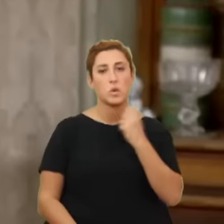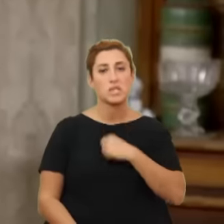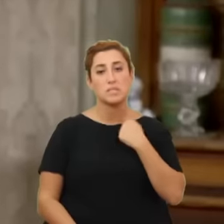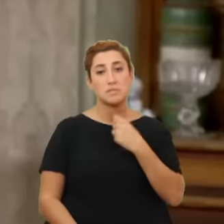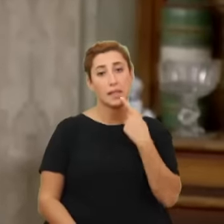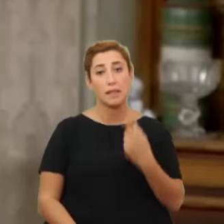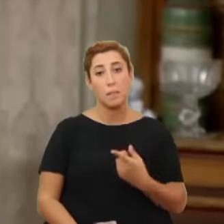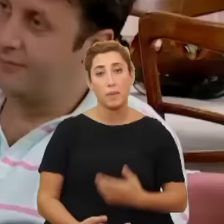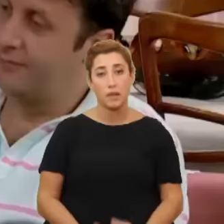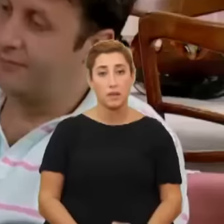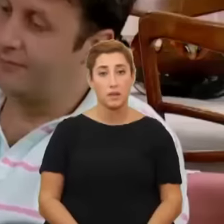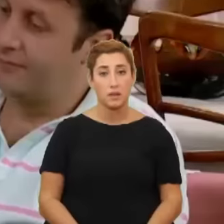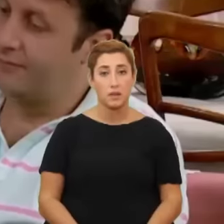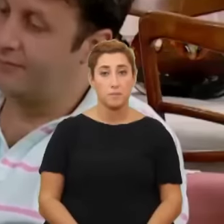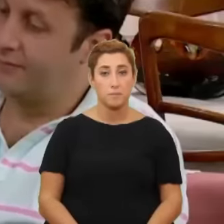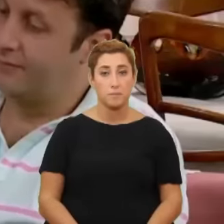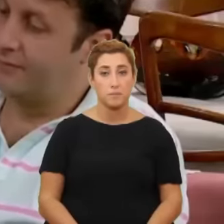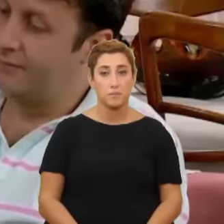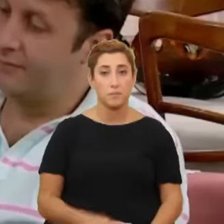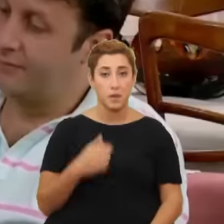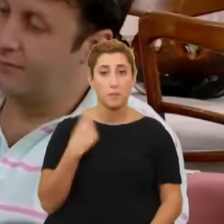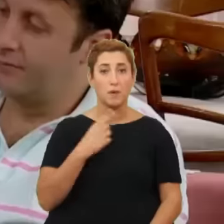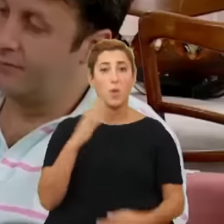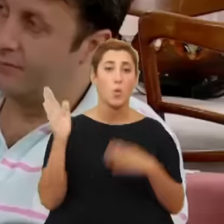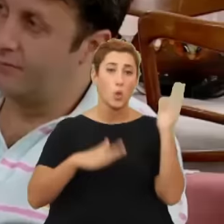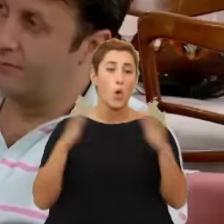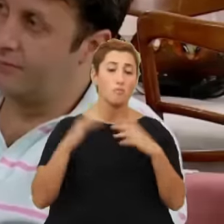kızmış demek ki. Ben de birinden dayak